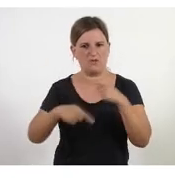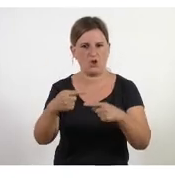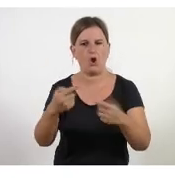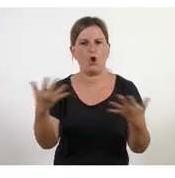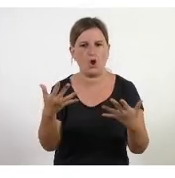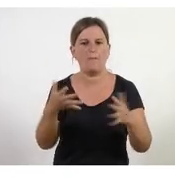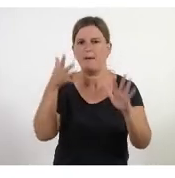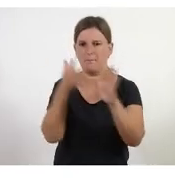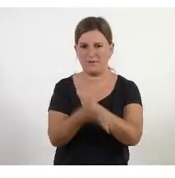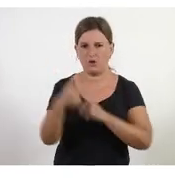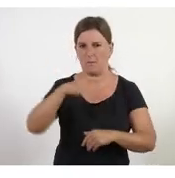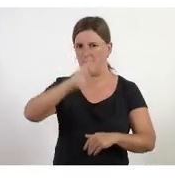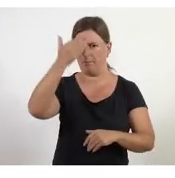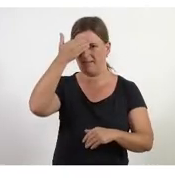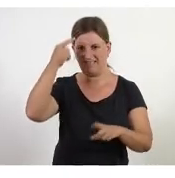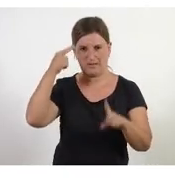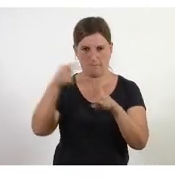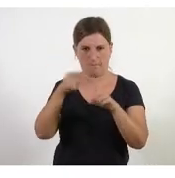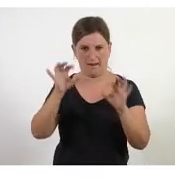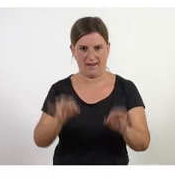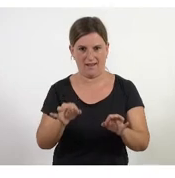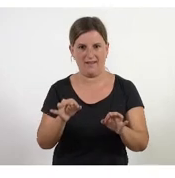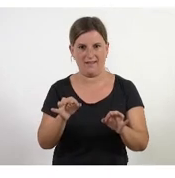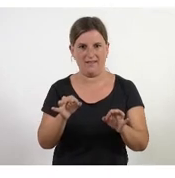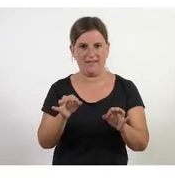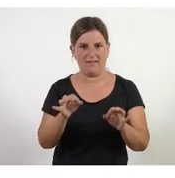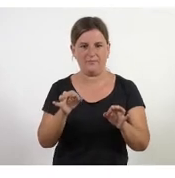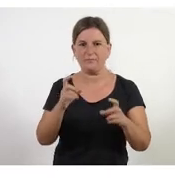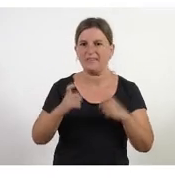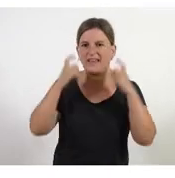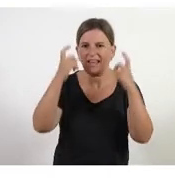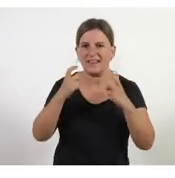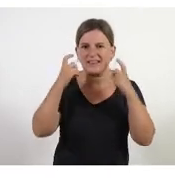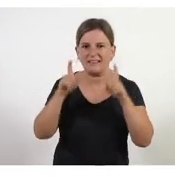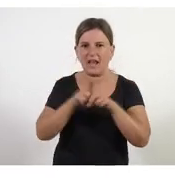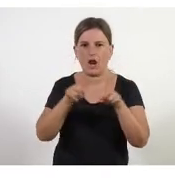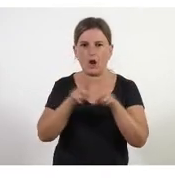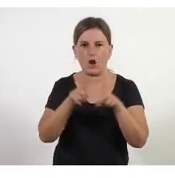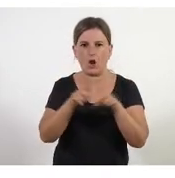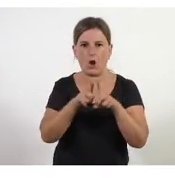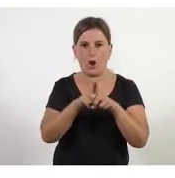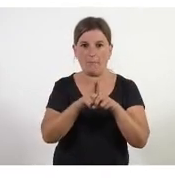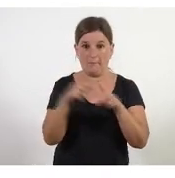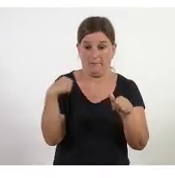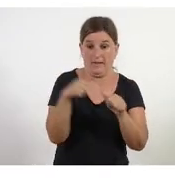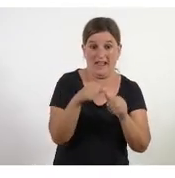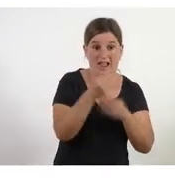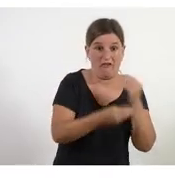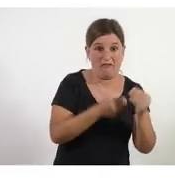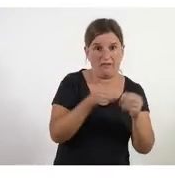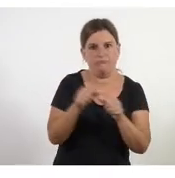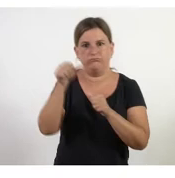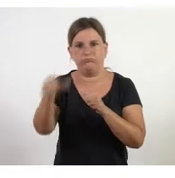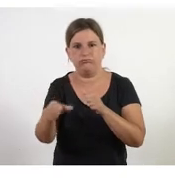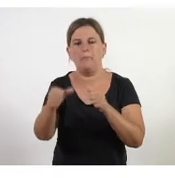Doncs aquesta és una de les principals ficcions, és intentar fer per mímica el que veníem fent de la mateixa forma, però a través d'una